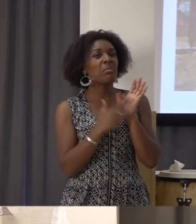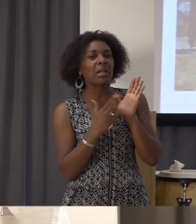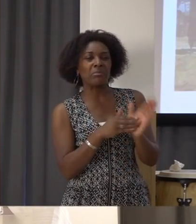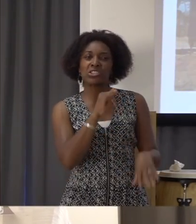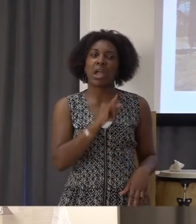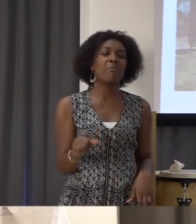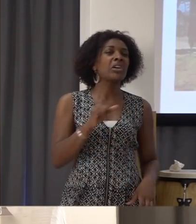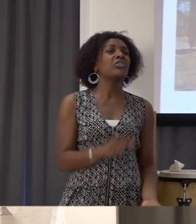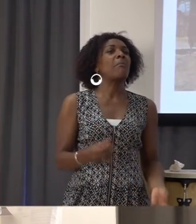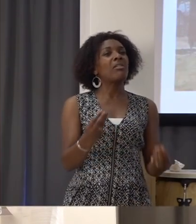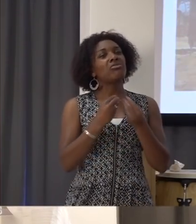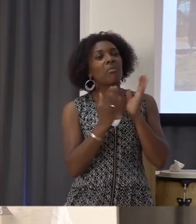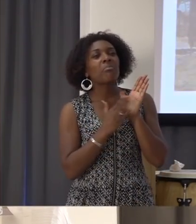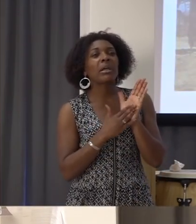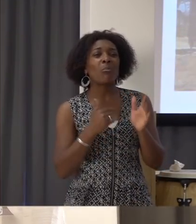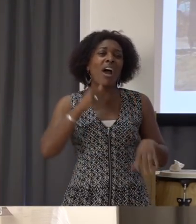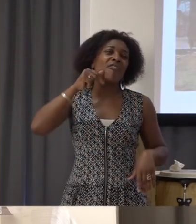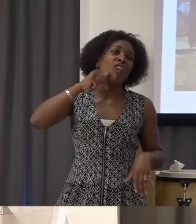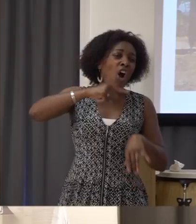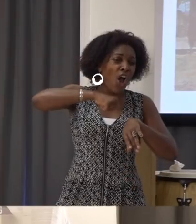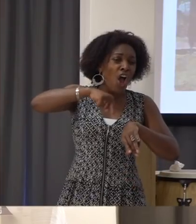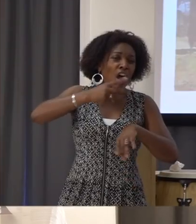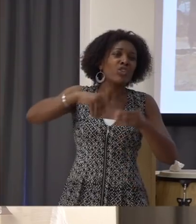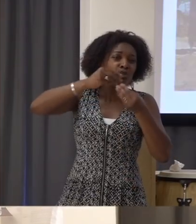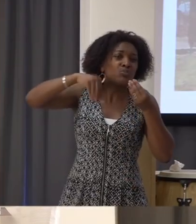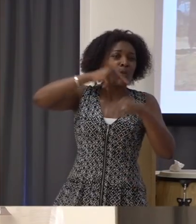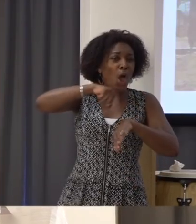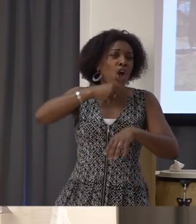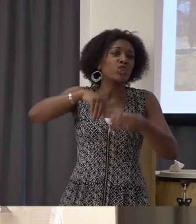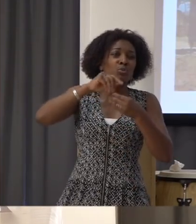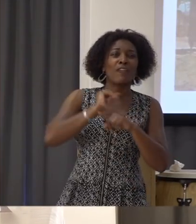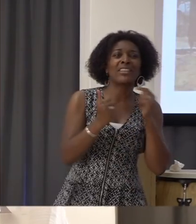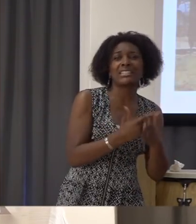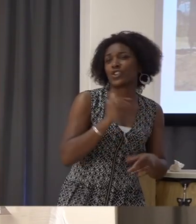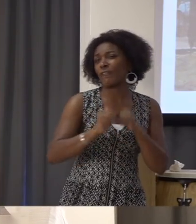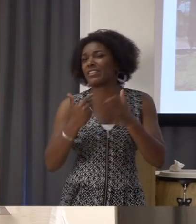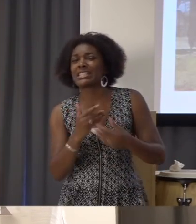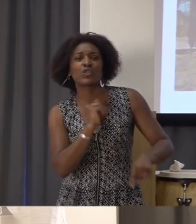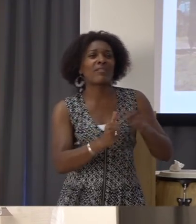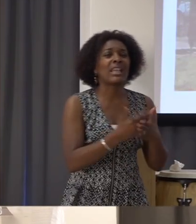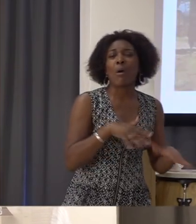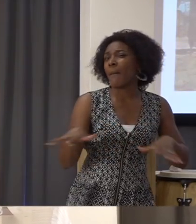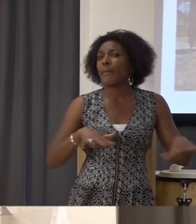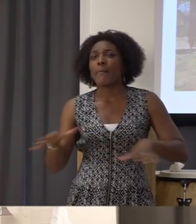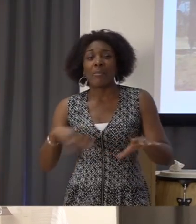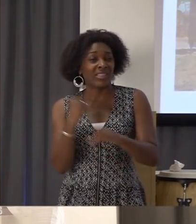faire, je fais des heures supplémentaires. Je fais ci, je fais ça.